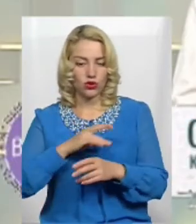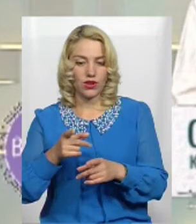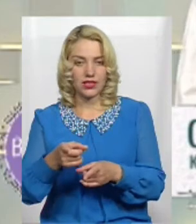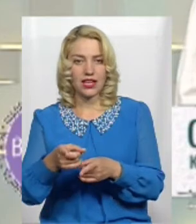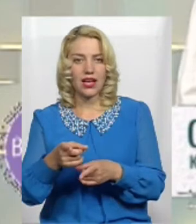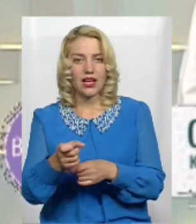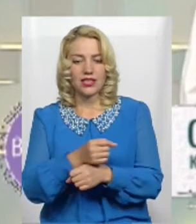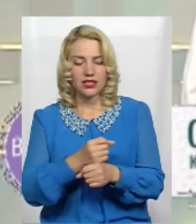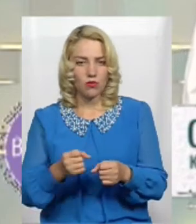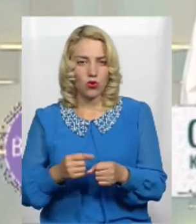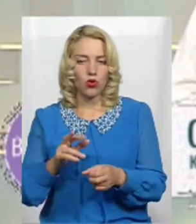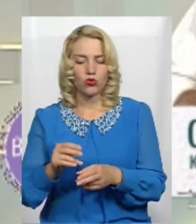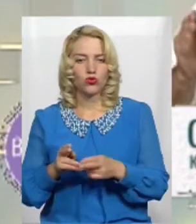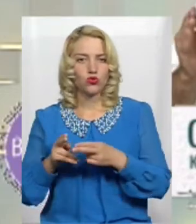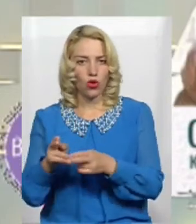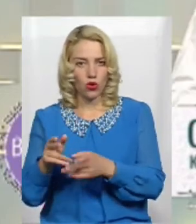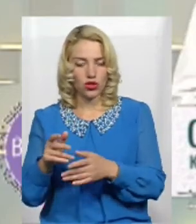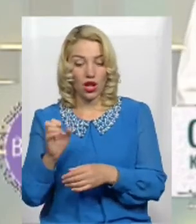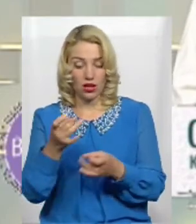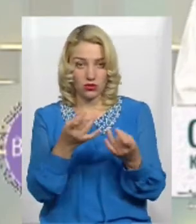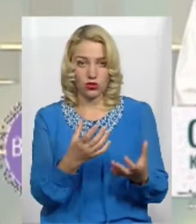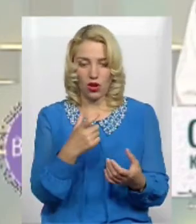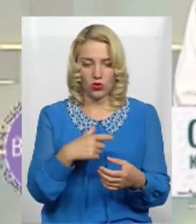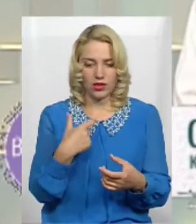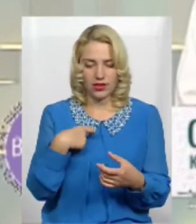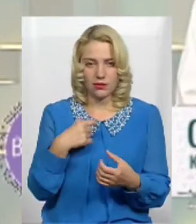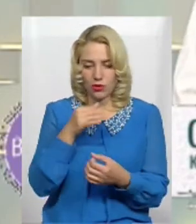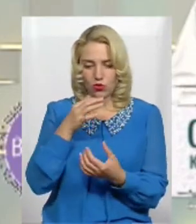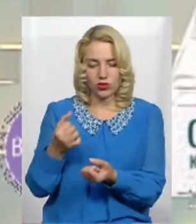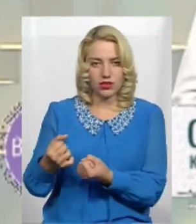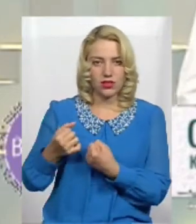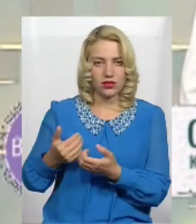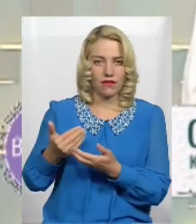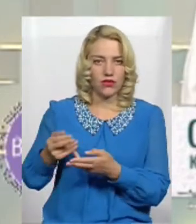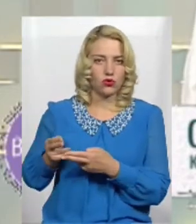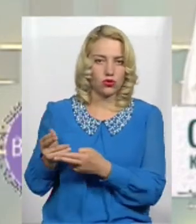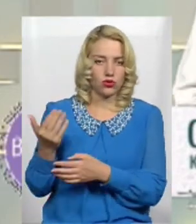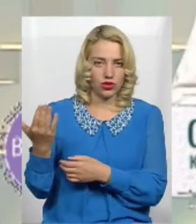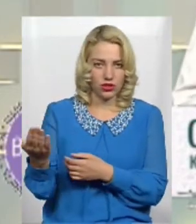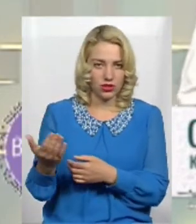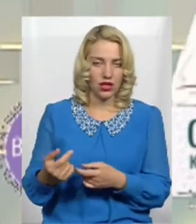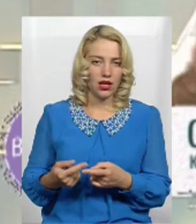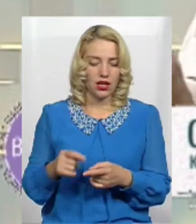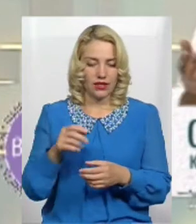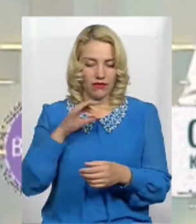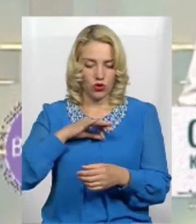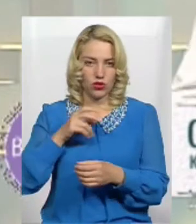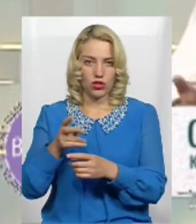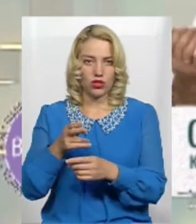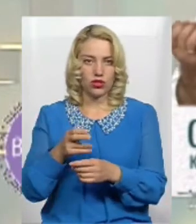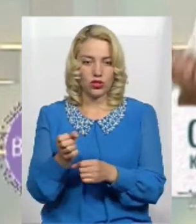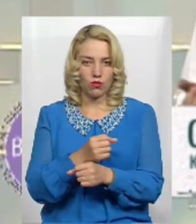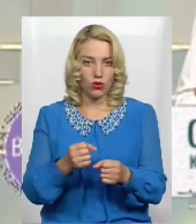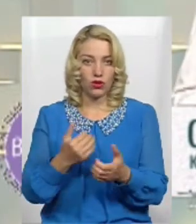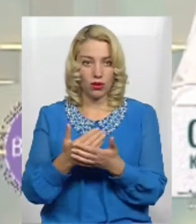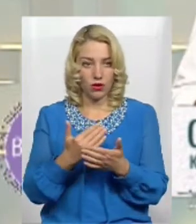цьому вчиняти за її допомогою злочини, а звичайна людина не може захиститися, використавши зброю. Зокрема, от мисливці.